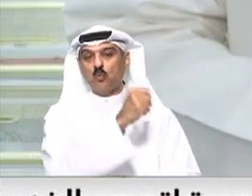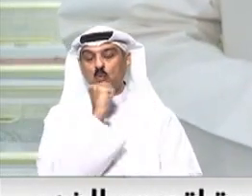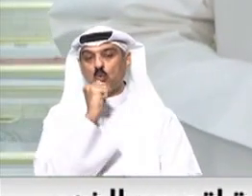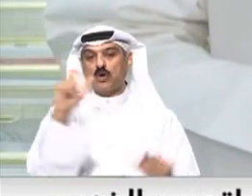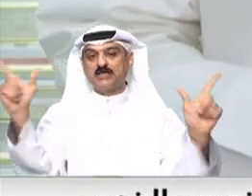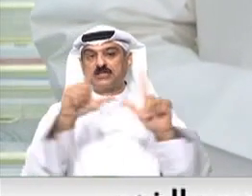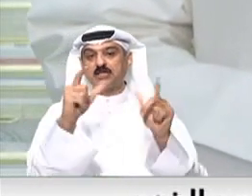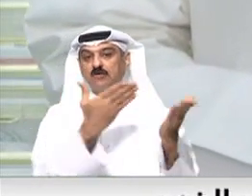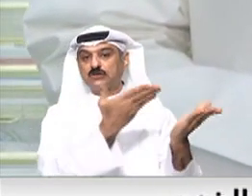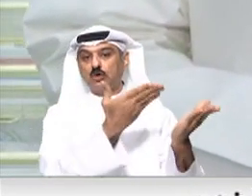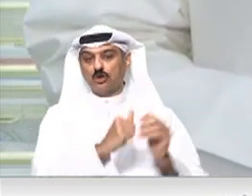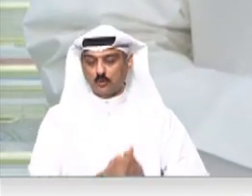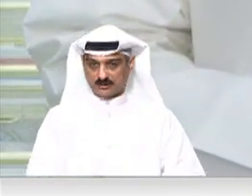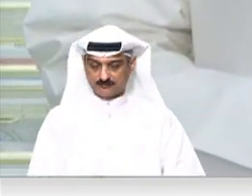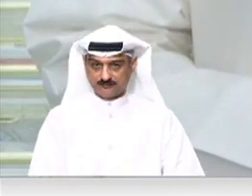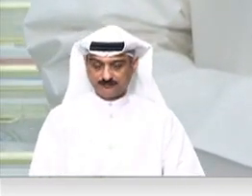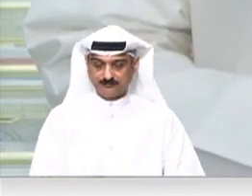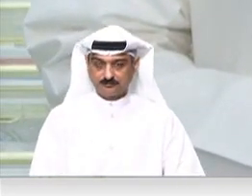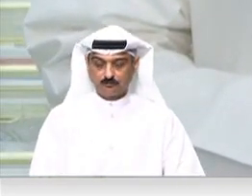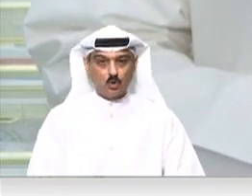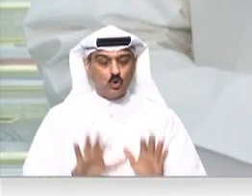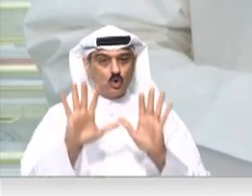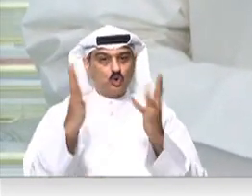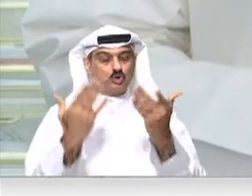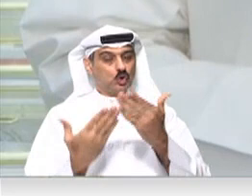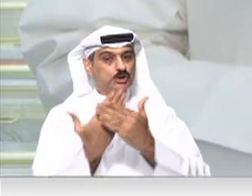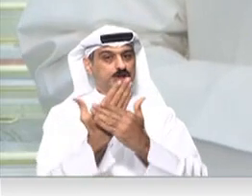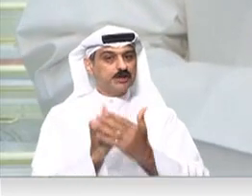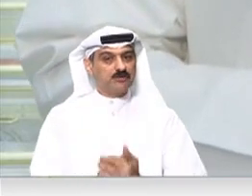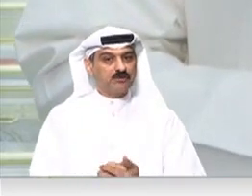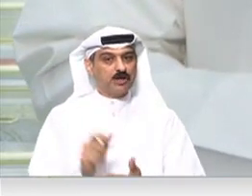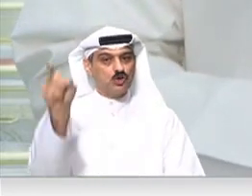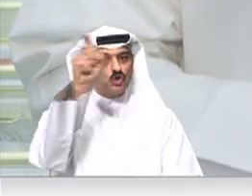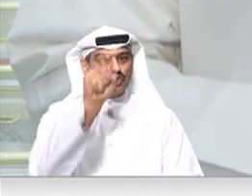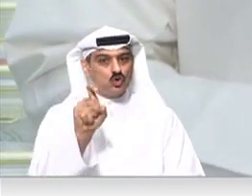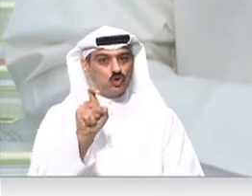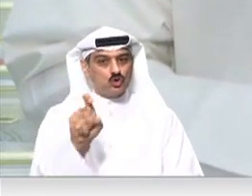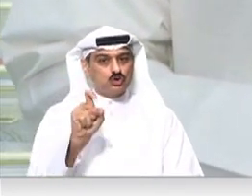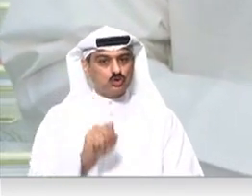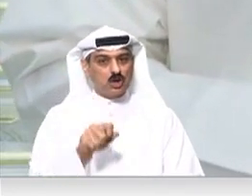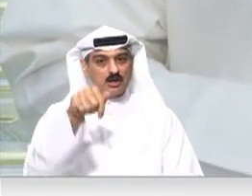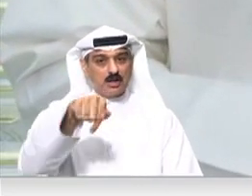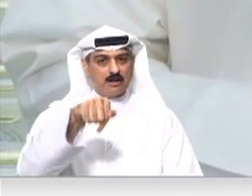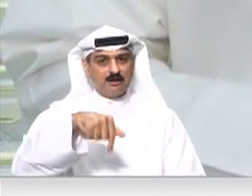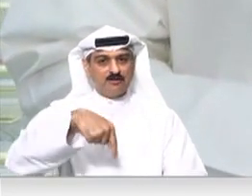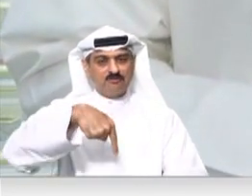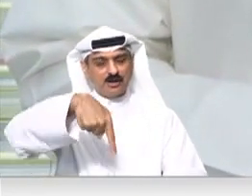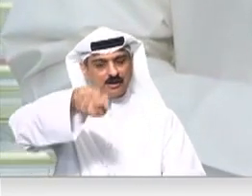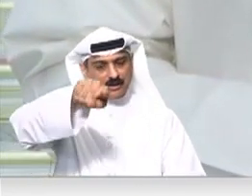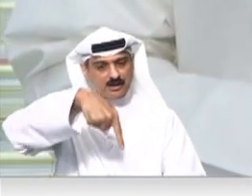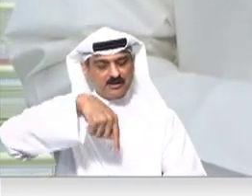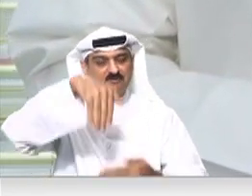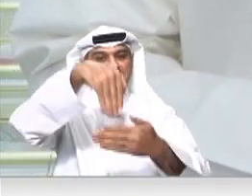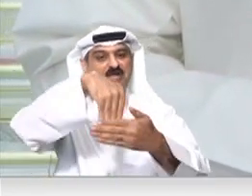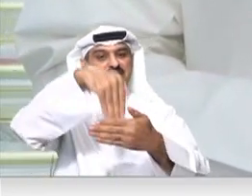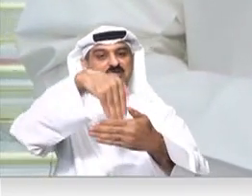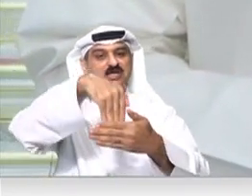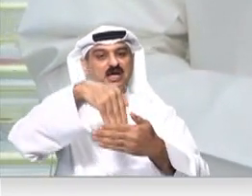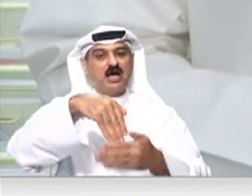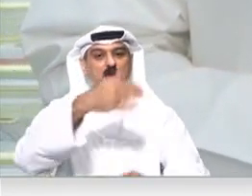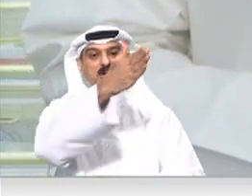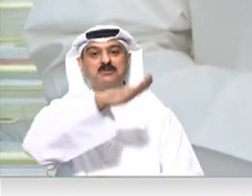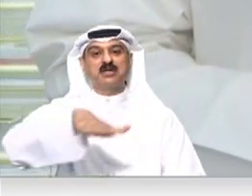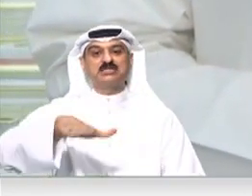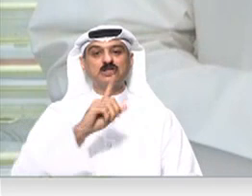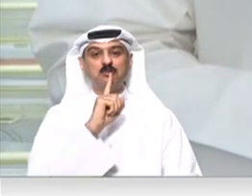الكويت ليطلعنا على آخر المستجدات. نواف، يعني ونحن على أبواب انتخابات مجلس الأمة 2023،